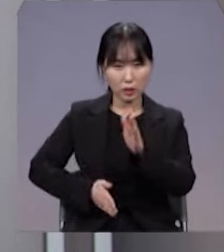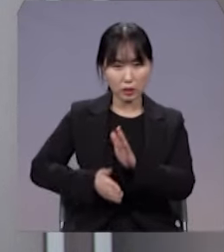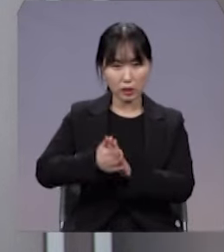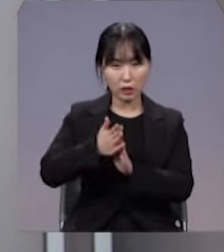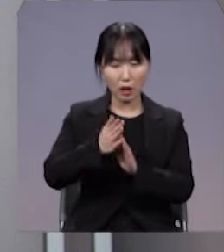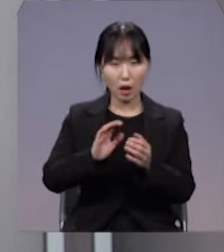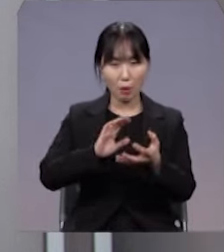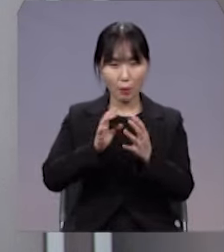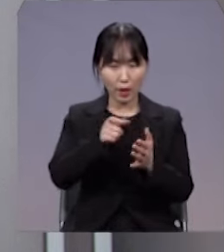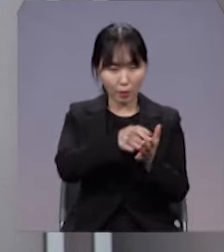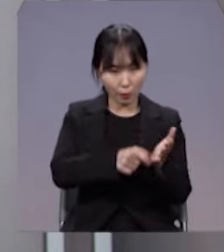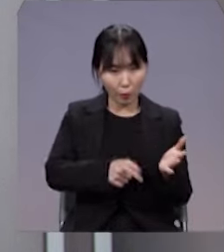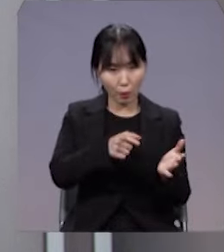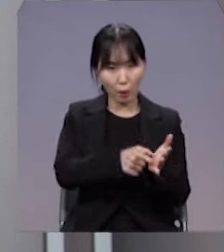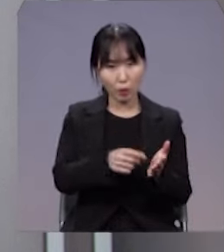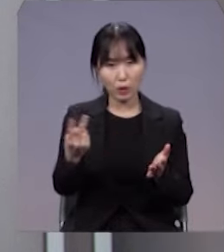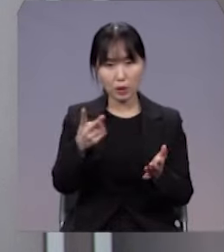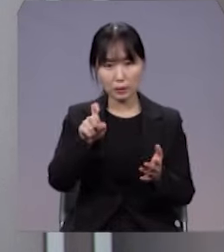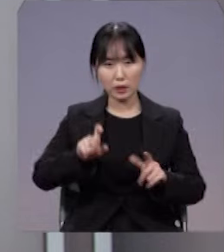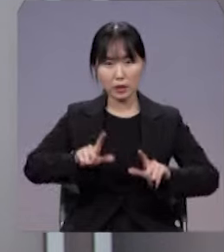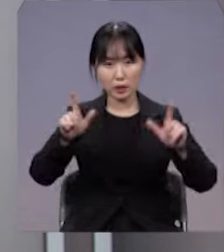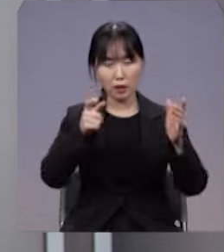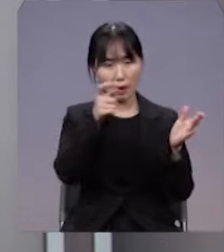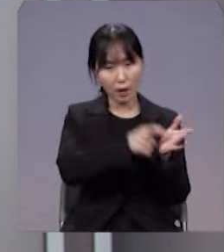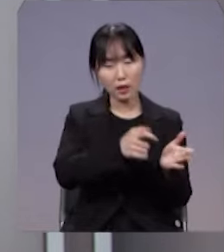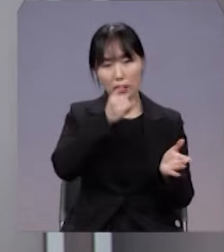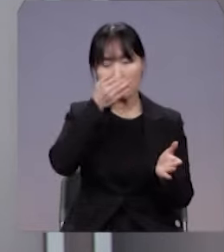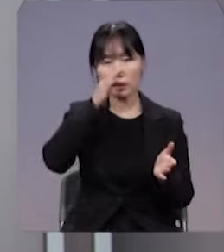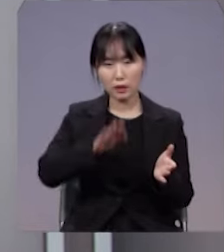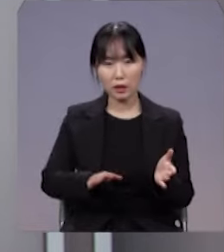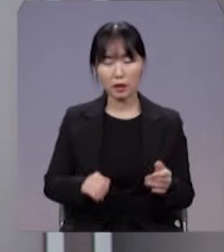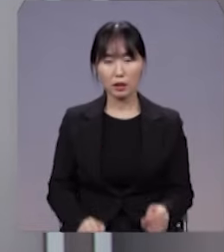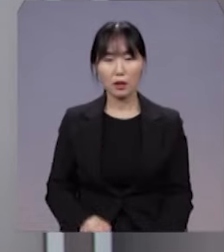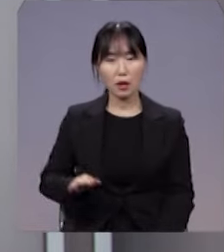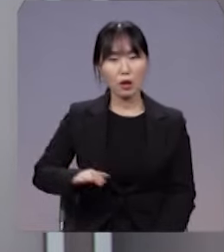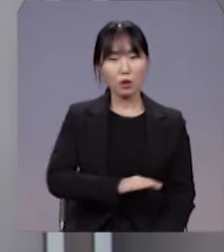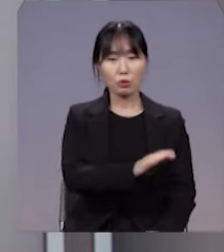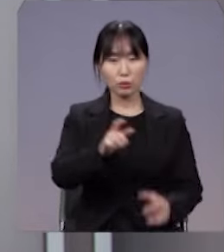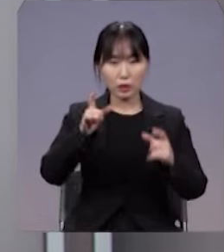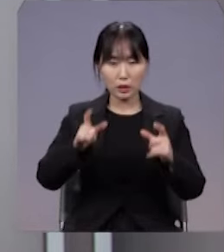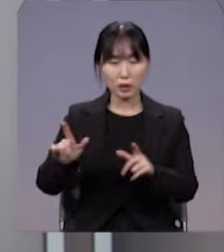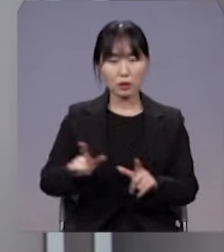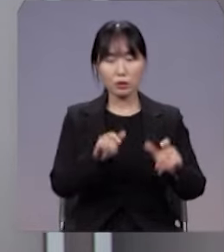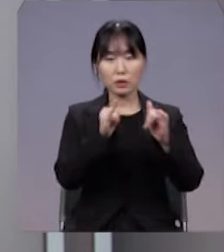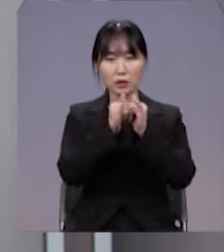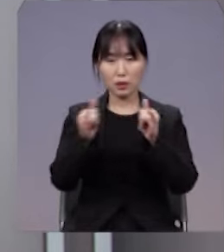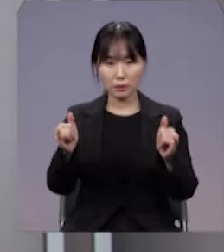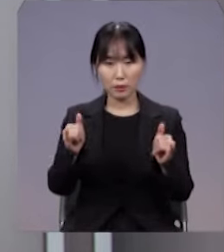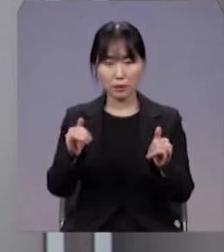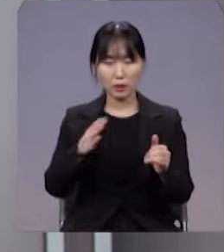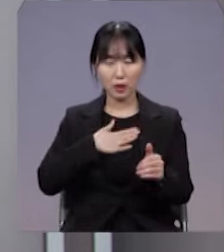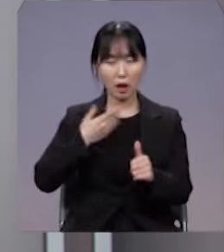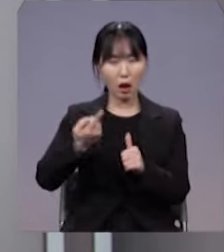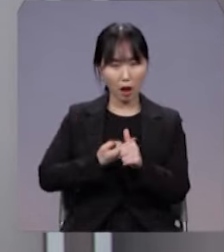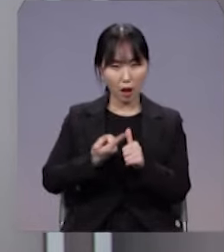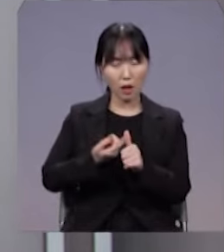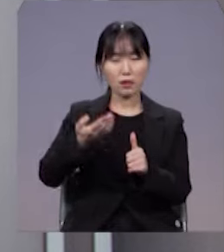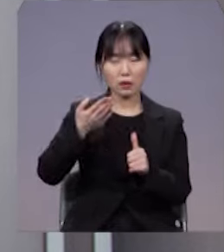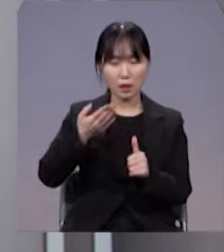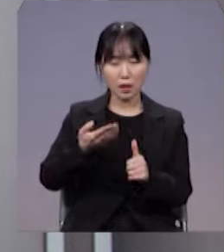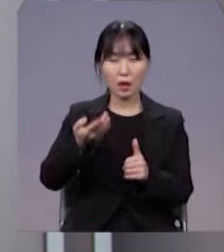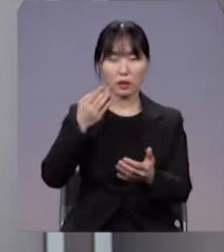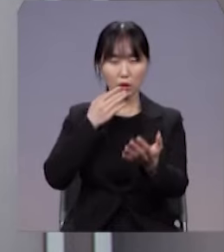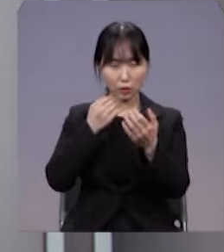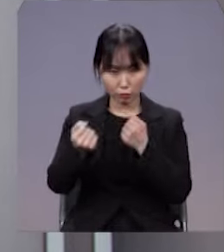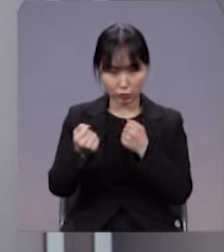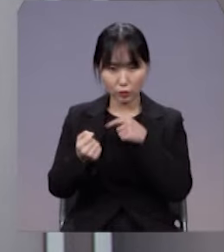21년 2월 1일 날 있는데 우리 우리 지역은 제가 다소 많은 지역 주민들한테 욕을 먹는다고 하더라도 이것은 소각장은 반드시